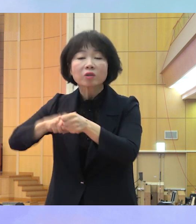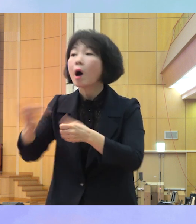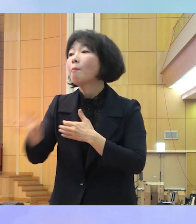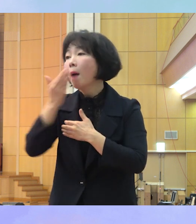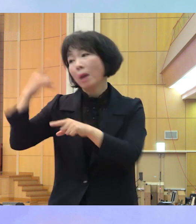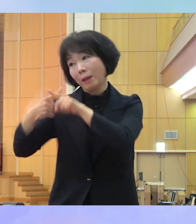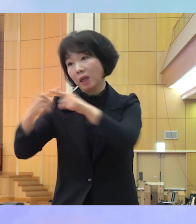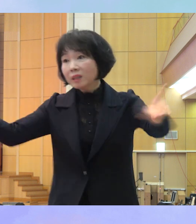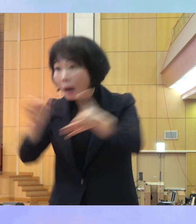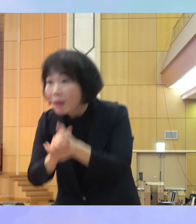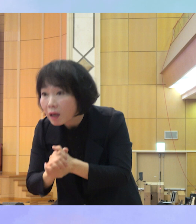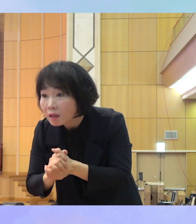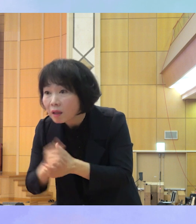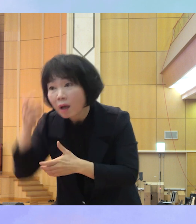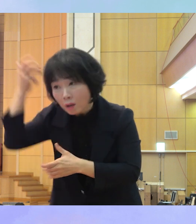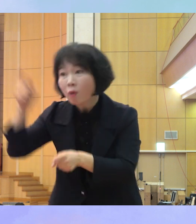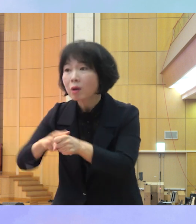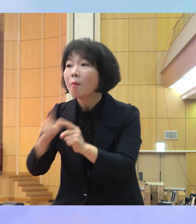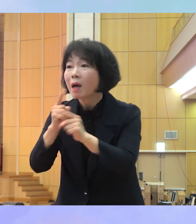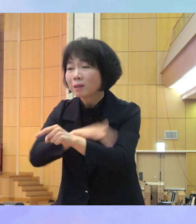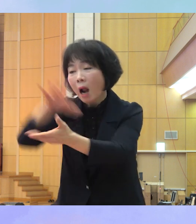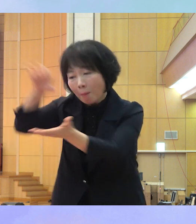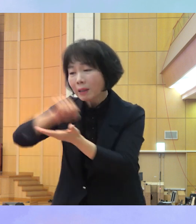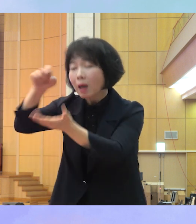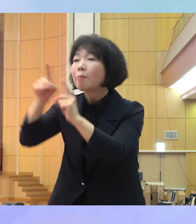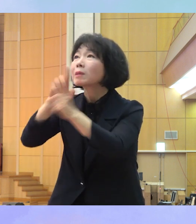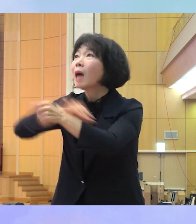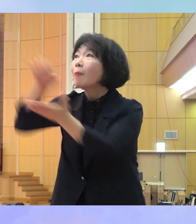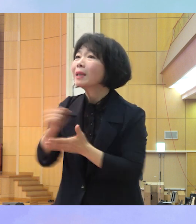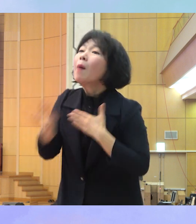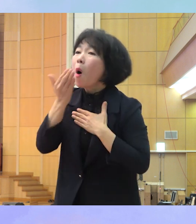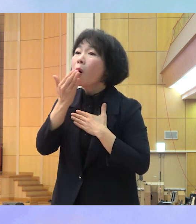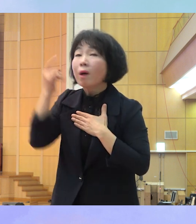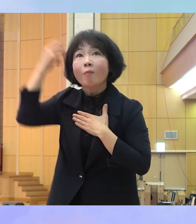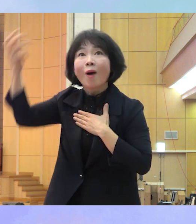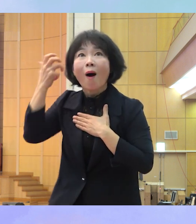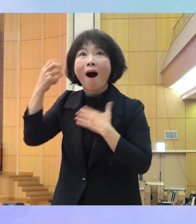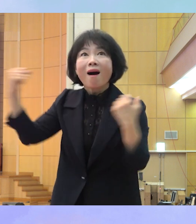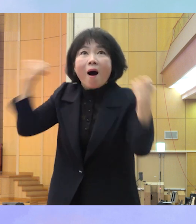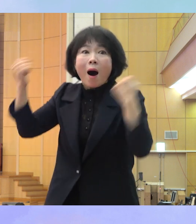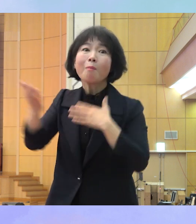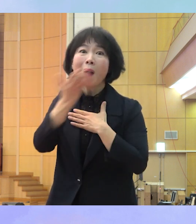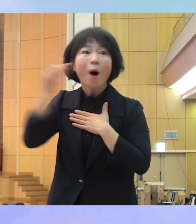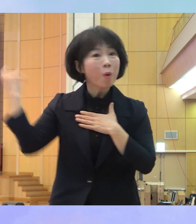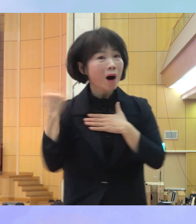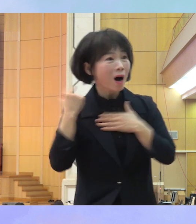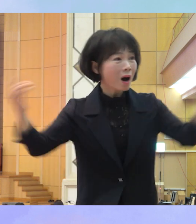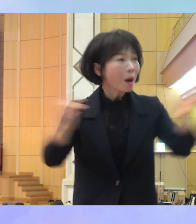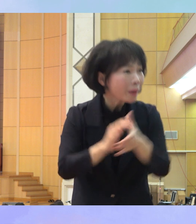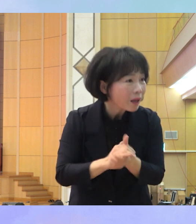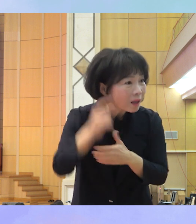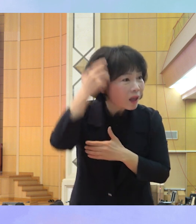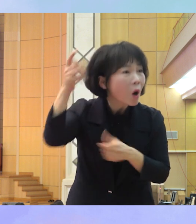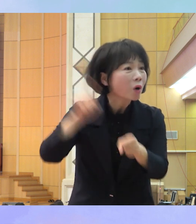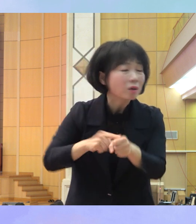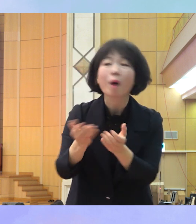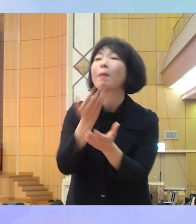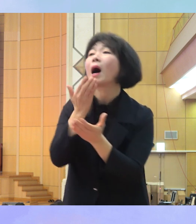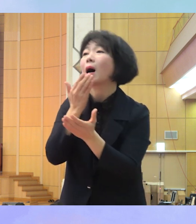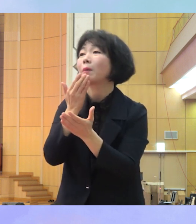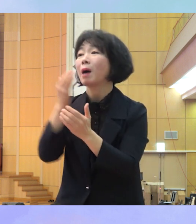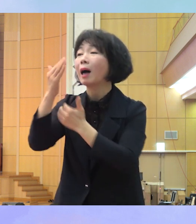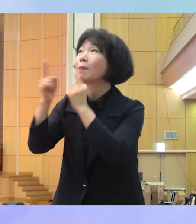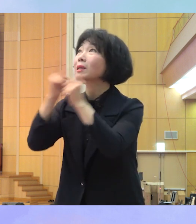양식이잖아. 할렐루야. 무슨 양식? 영의 양식이라는 거예요. 영의 양식이라는 거예요.